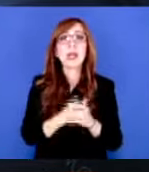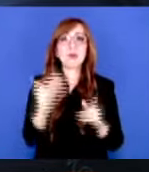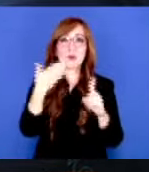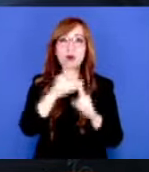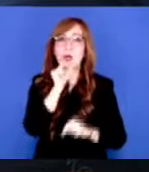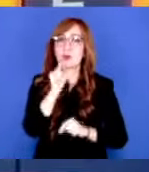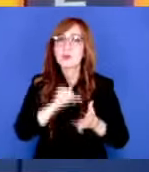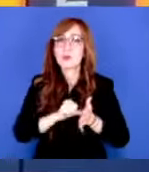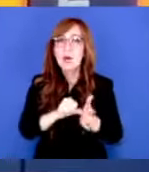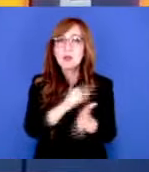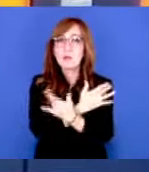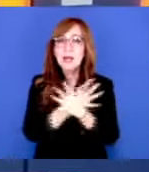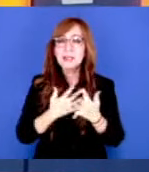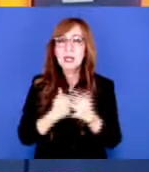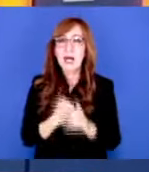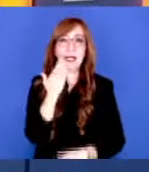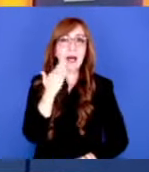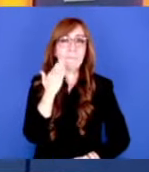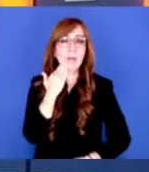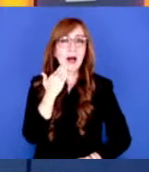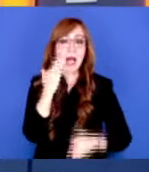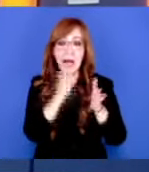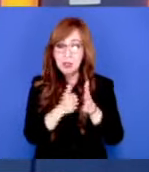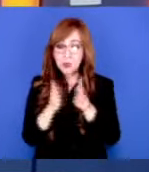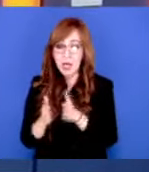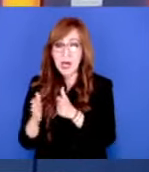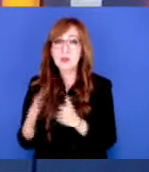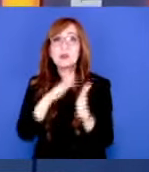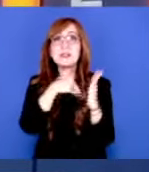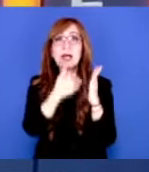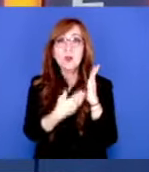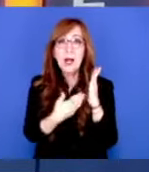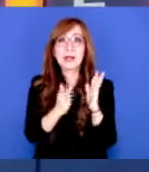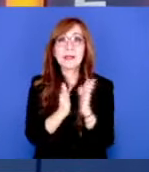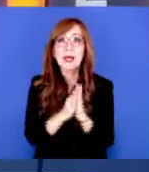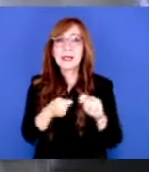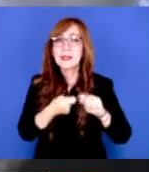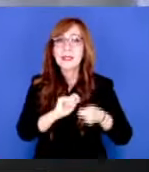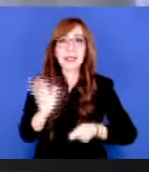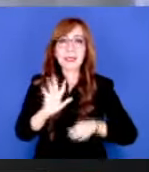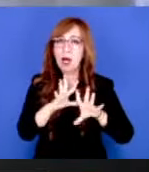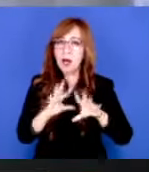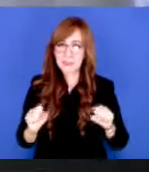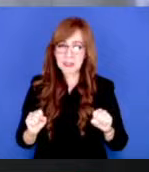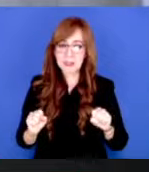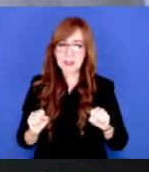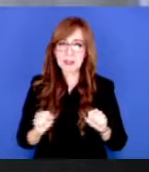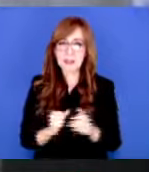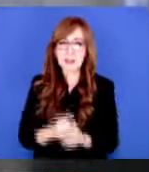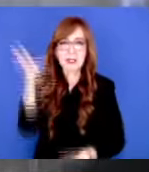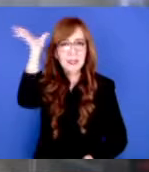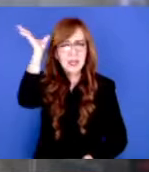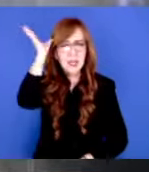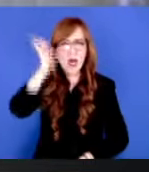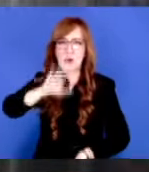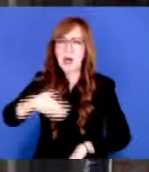untuk membantu masyarakat agar mudah mengatur jadwal mudik Dan tak kehabisan tiket saat mudik rebaran belum dipastikan adanya kenaikan